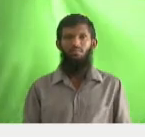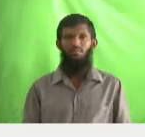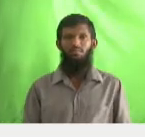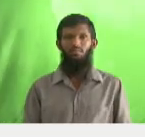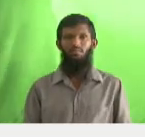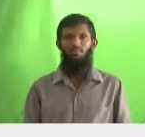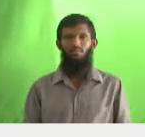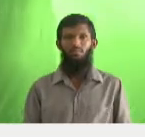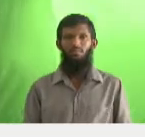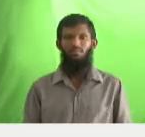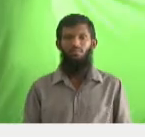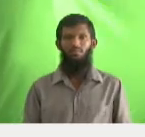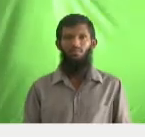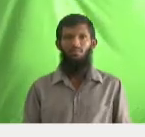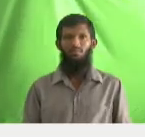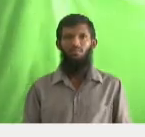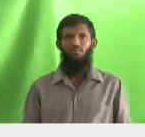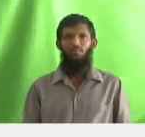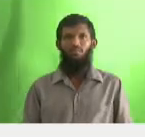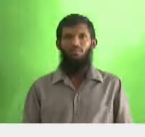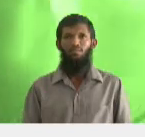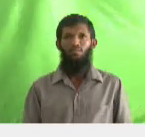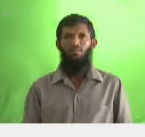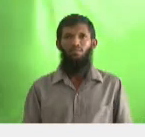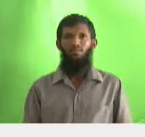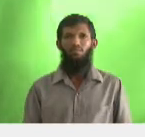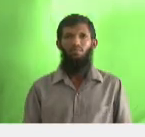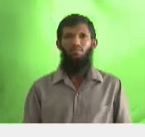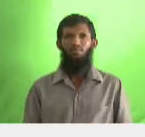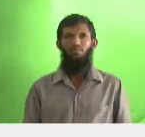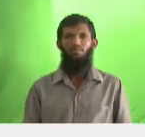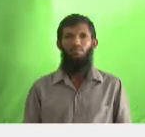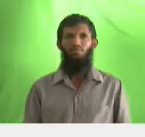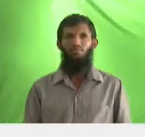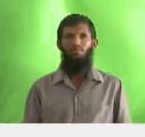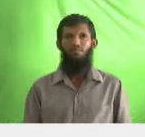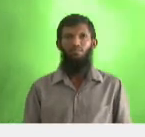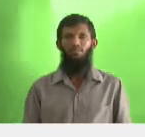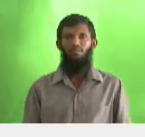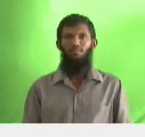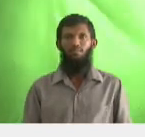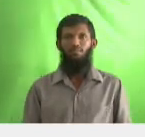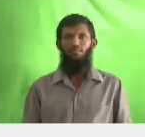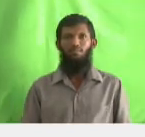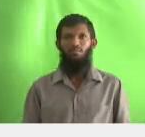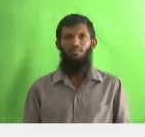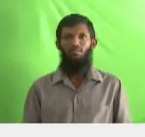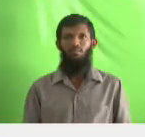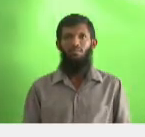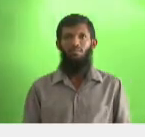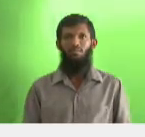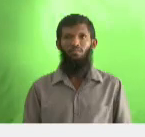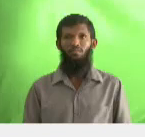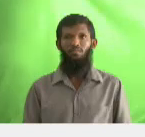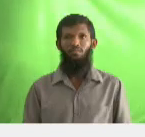احفظنا، اللهم احفظنا بحفظك الذي تحفظ به عبادك الصالحين. اللهم ربنا آتنا في الدنيا حسنة وفي